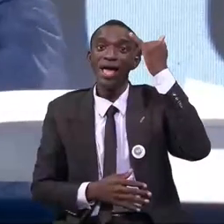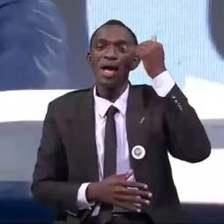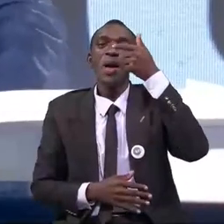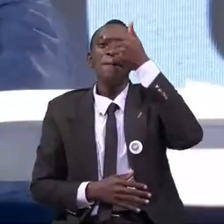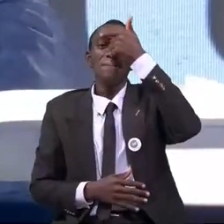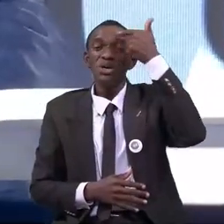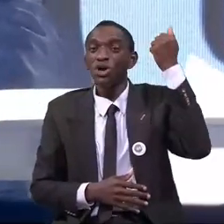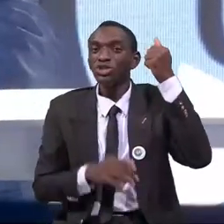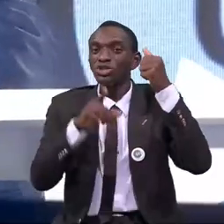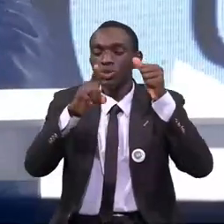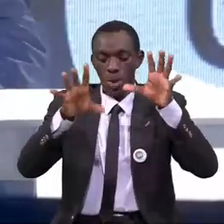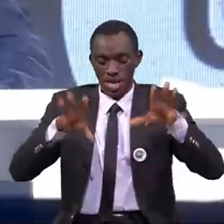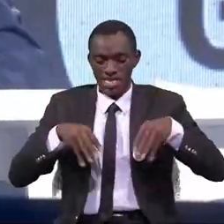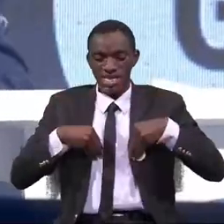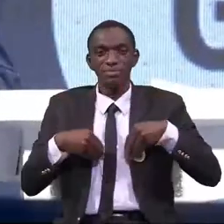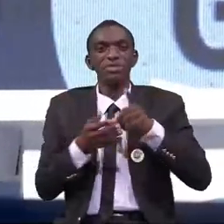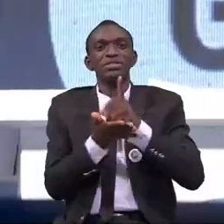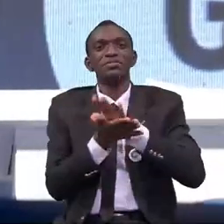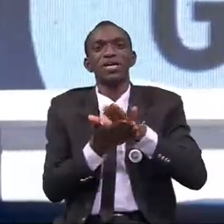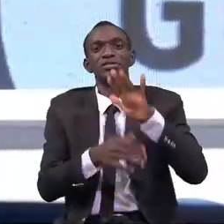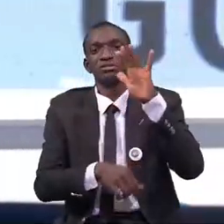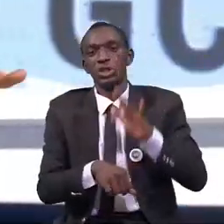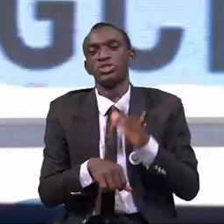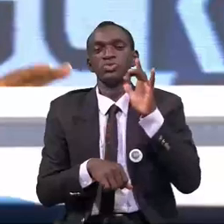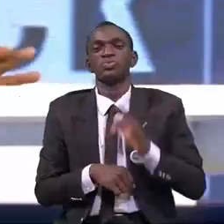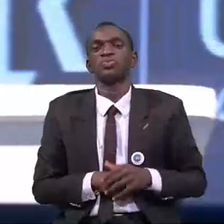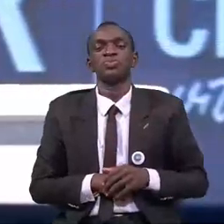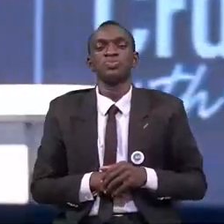bénédiction parce que vous avez accepté la touche